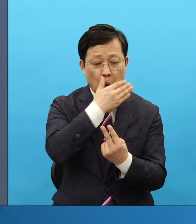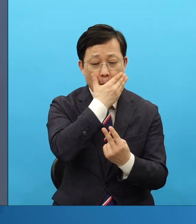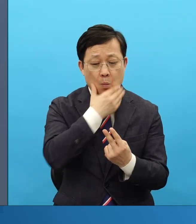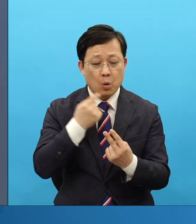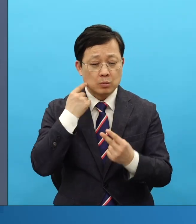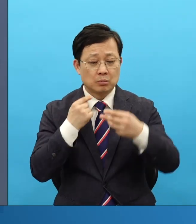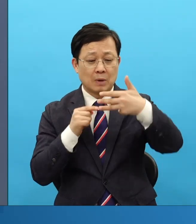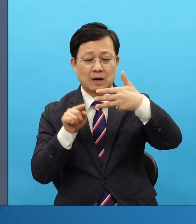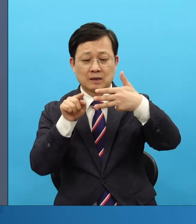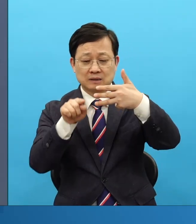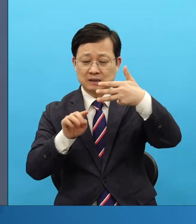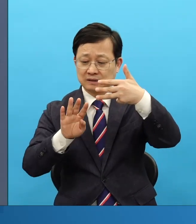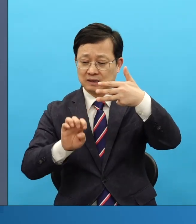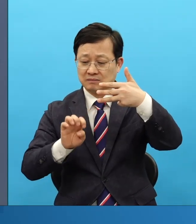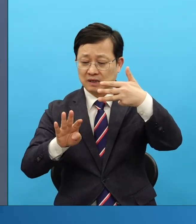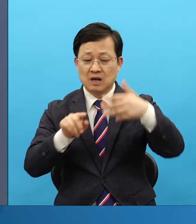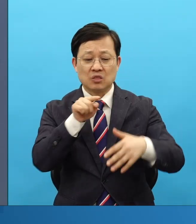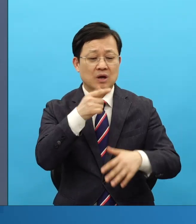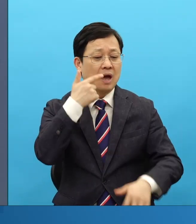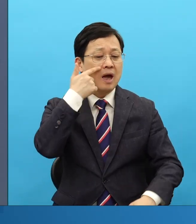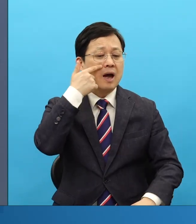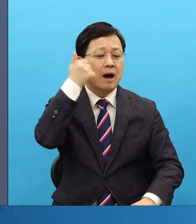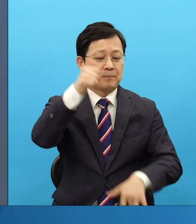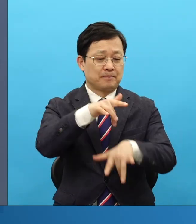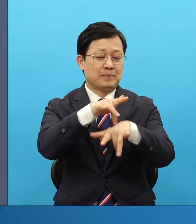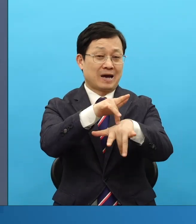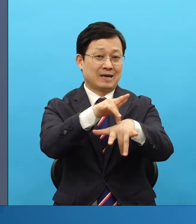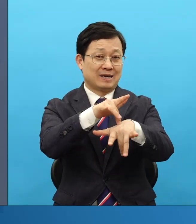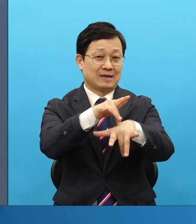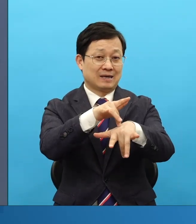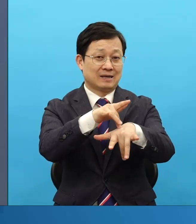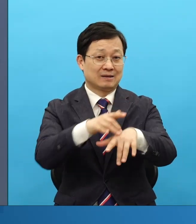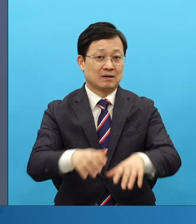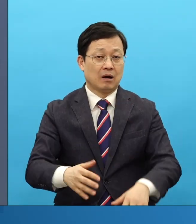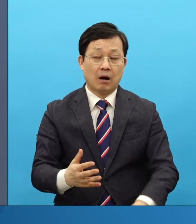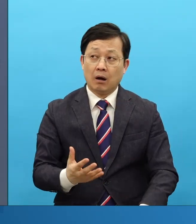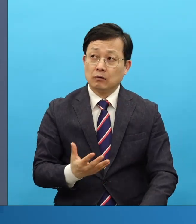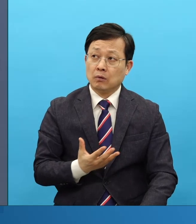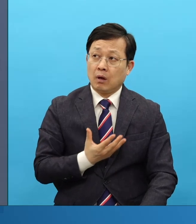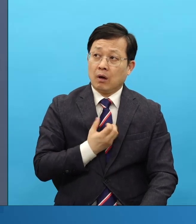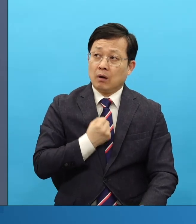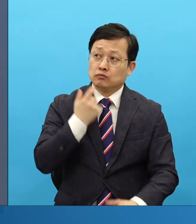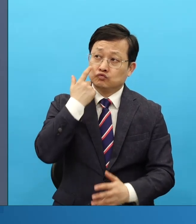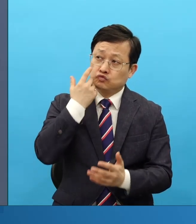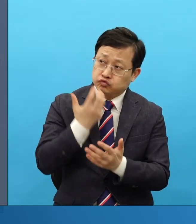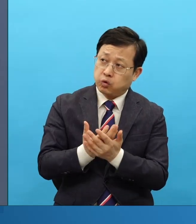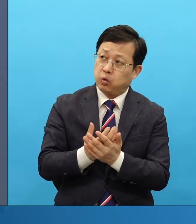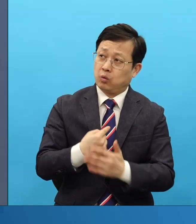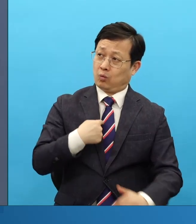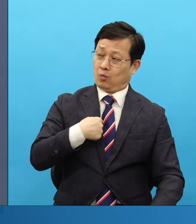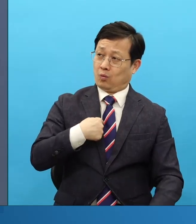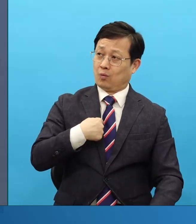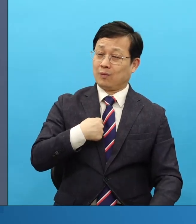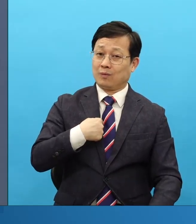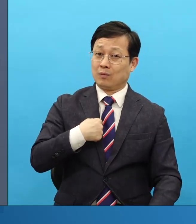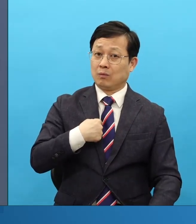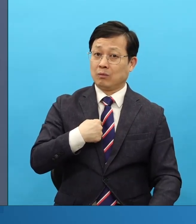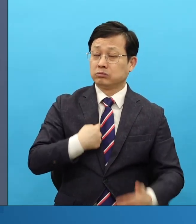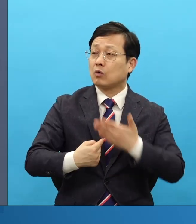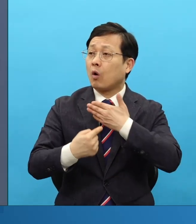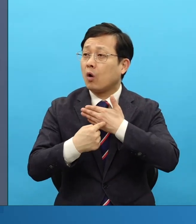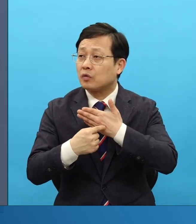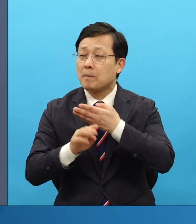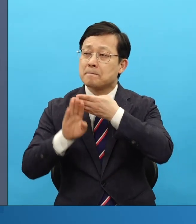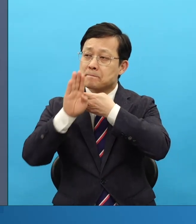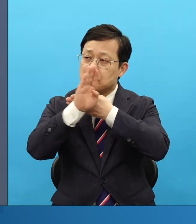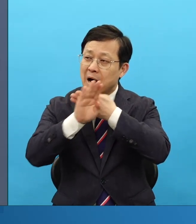44절에 너희 아비 마귀. John chapter 8:44, your father the 충격적인 devil. 얘기입니다. It was 그렇죠? such shocking words. 잘 믿는 바리새인